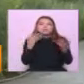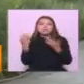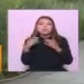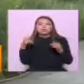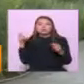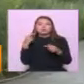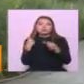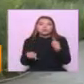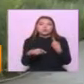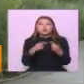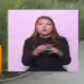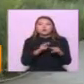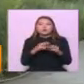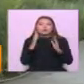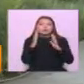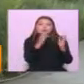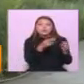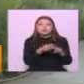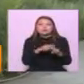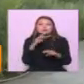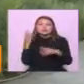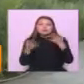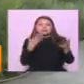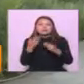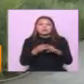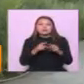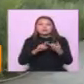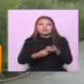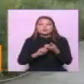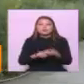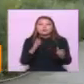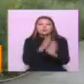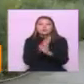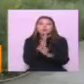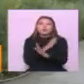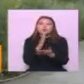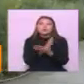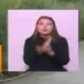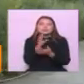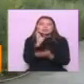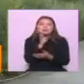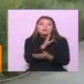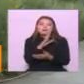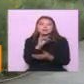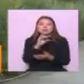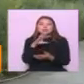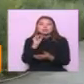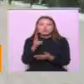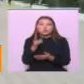ближайшие 2-3 дня направление ветра Согласно прогнозам Серово